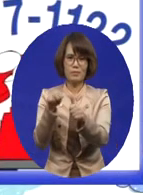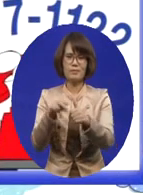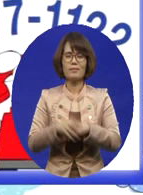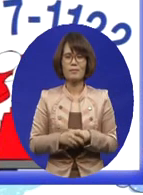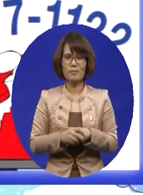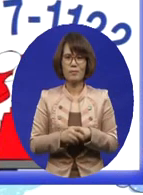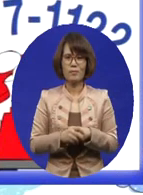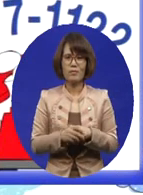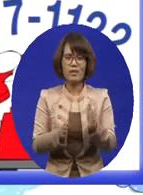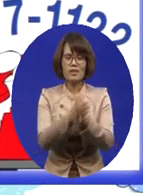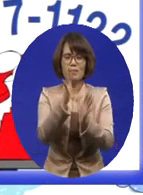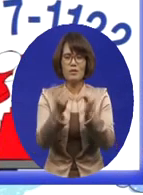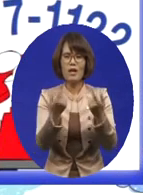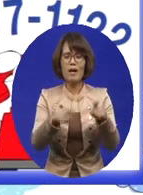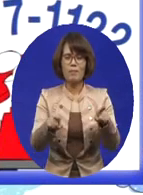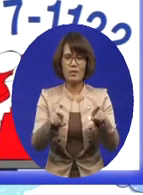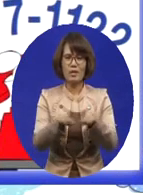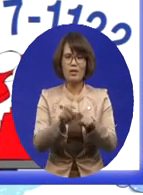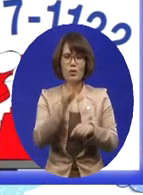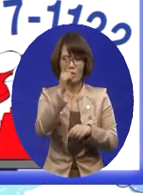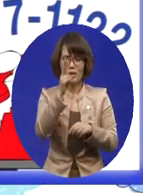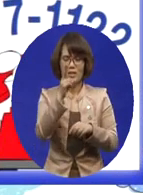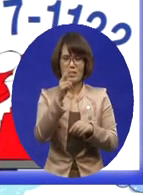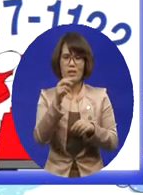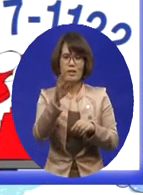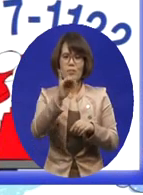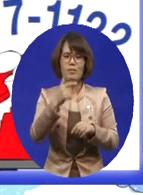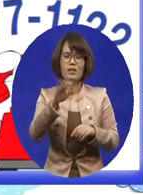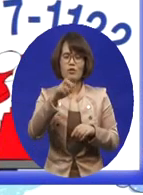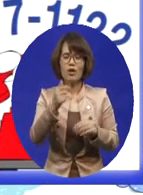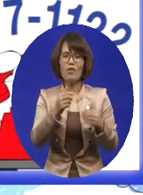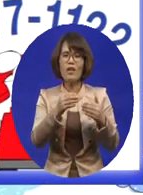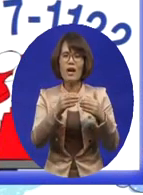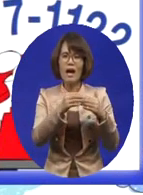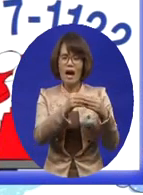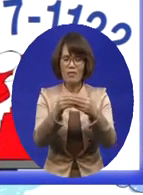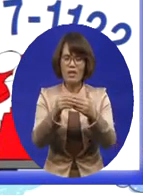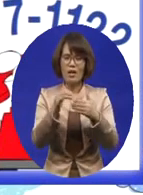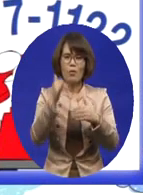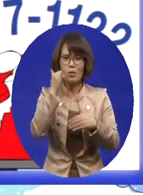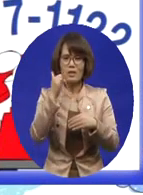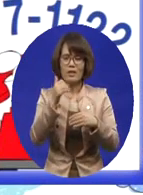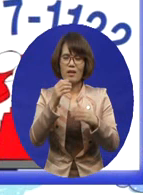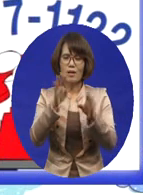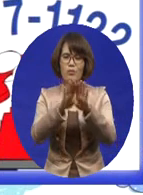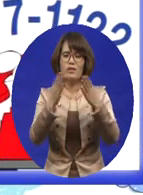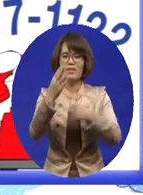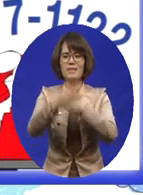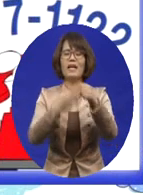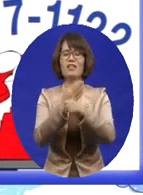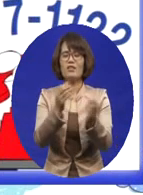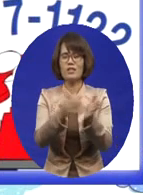똑똑정보입니다. 시민과 함께하는 용인시 민원안내 콜센터가 문을 연 지 4주년이 됐습니다.